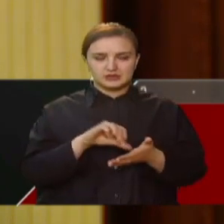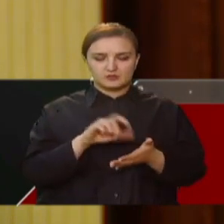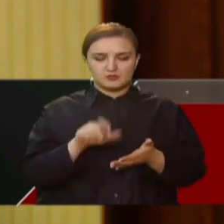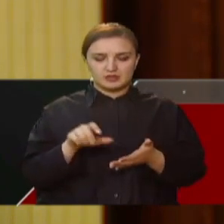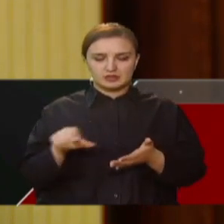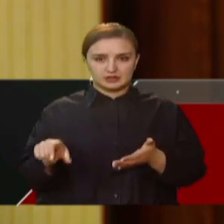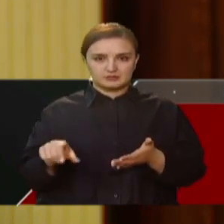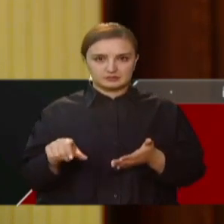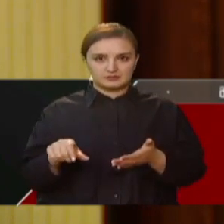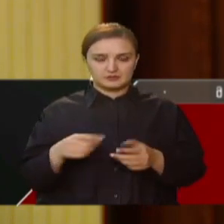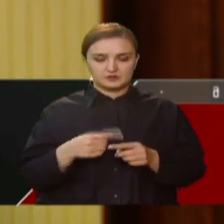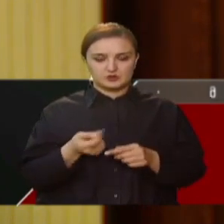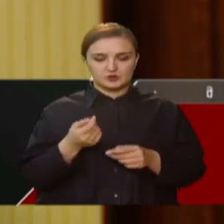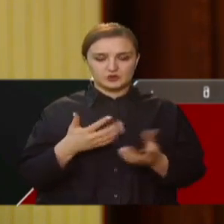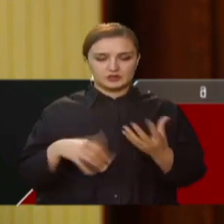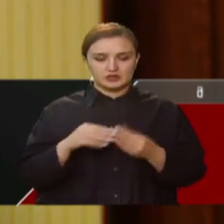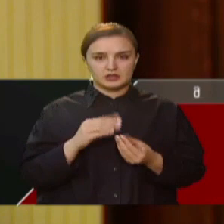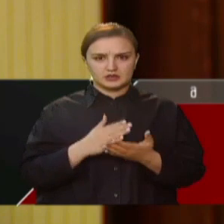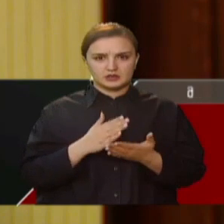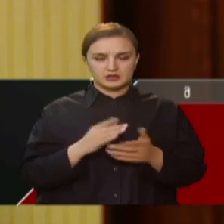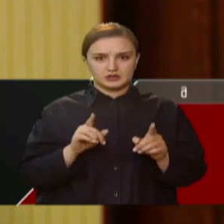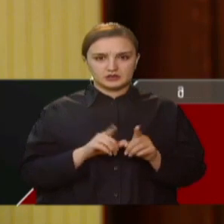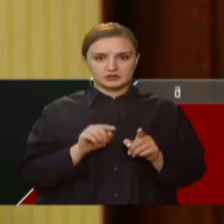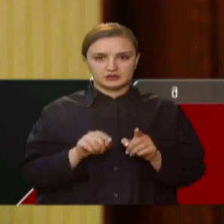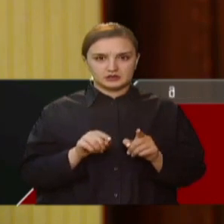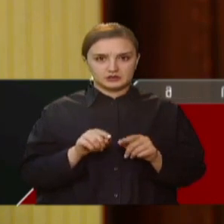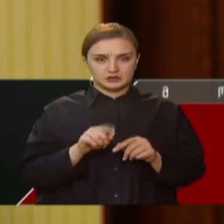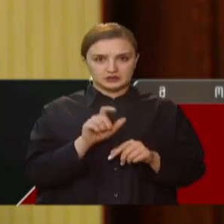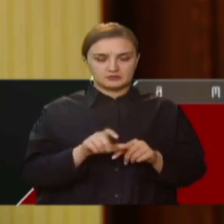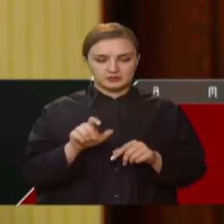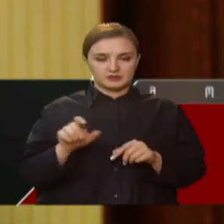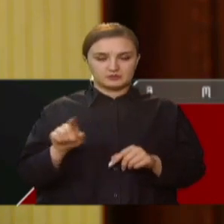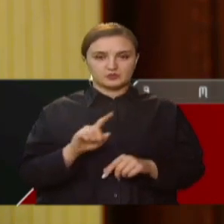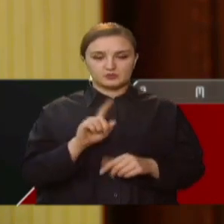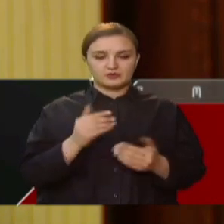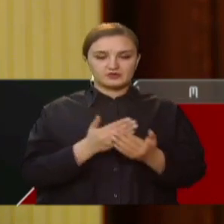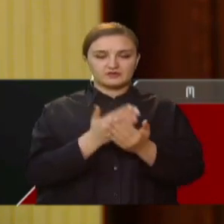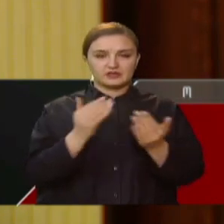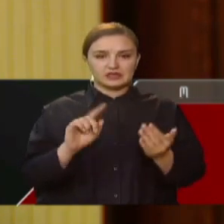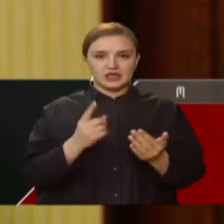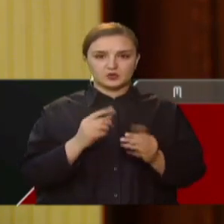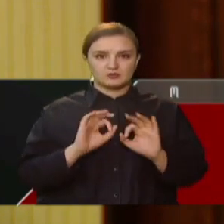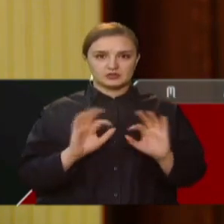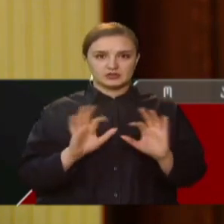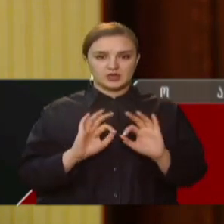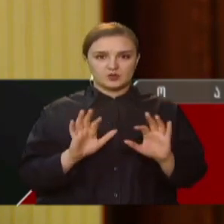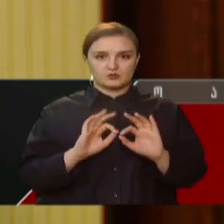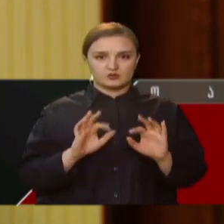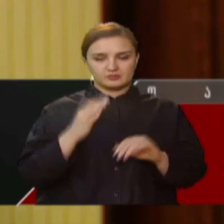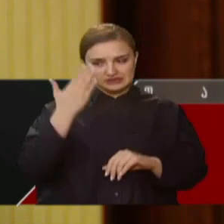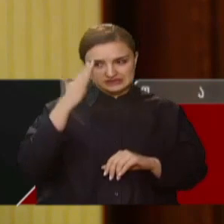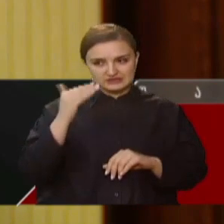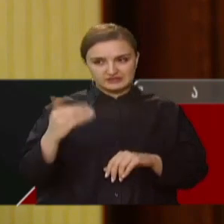წარმომადგენლებიდან საბედნიეროდ ცოტანი არიან ამ ტიპის აზროვნებით ადამიანები, რომ თქვენ რატომ ლაპარაკობთ